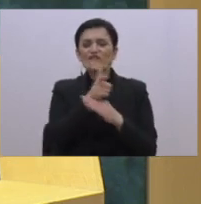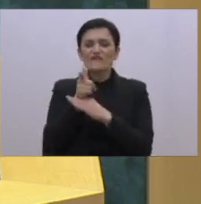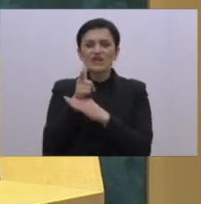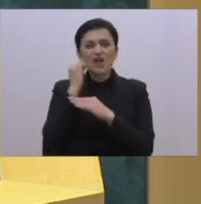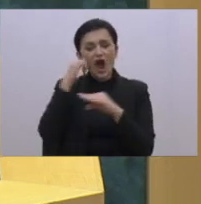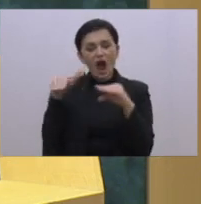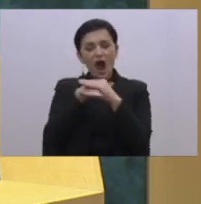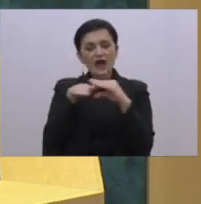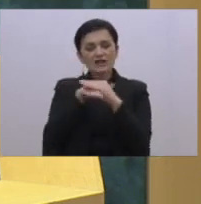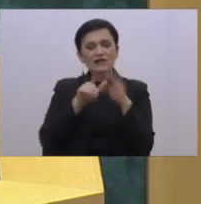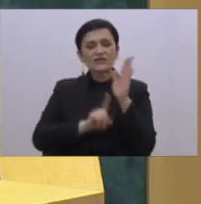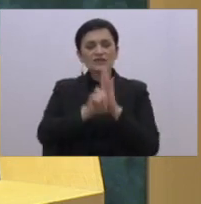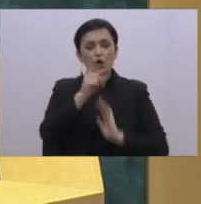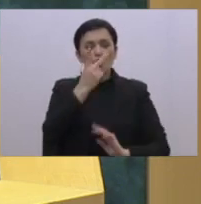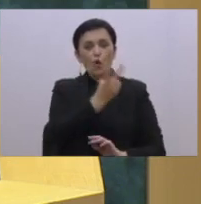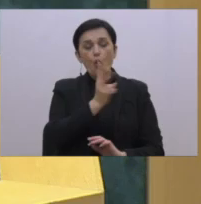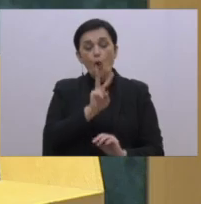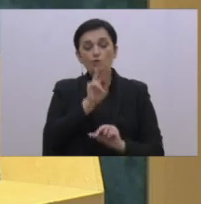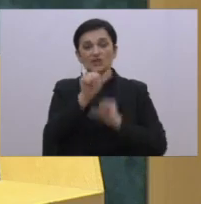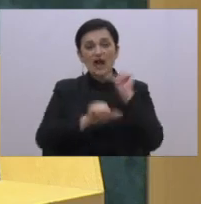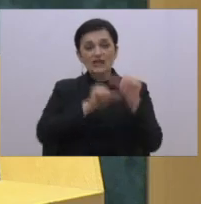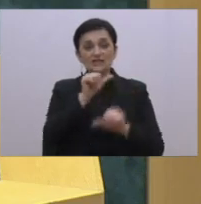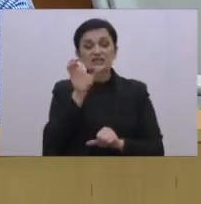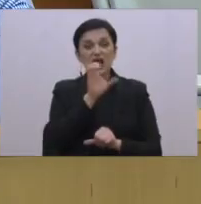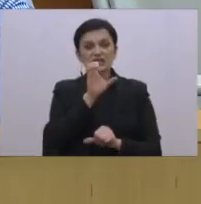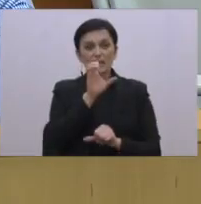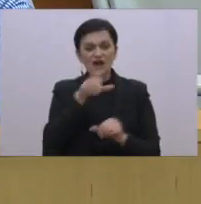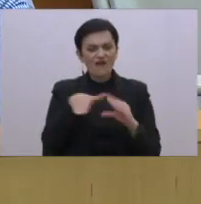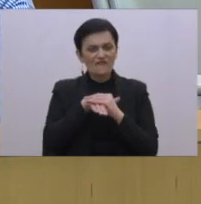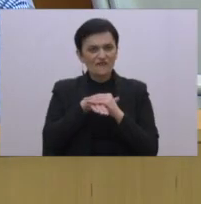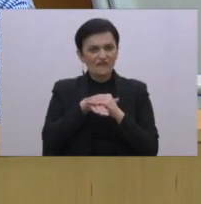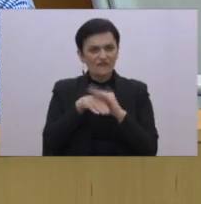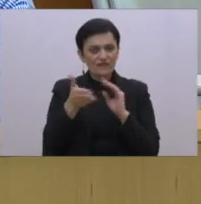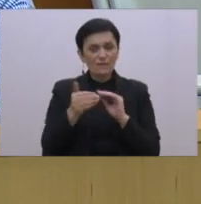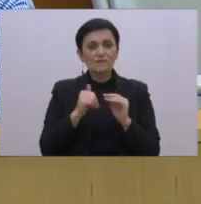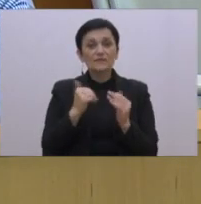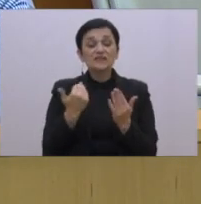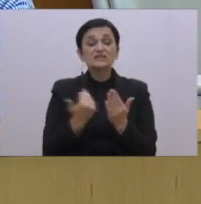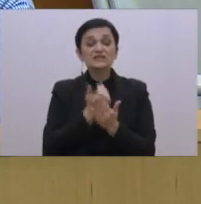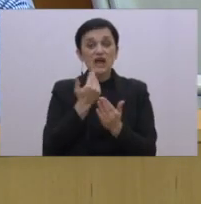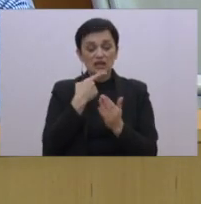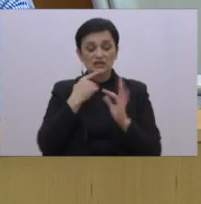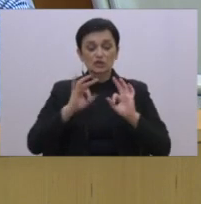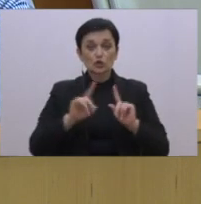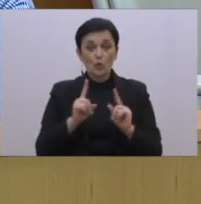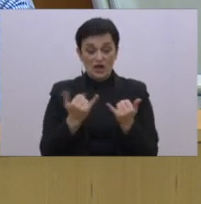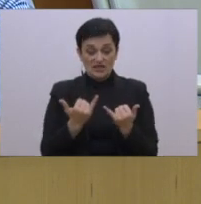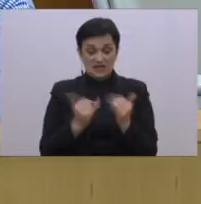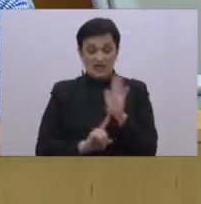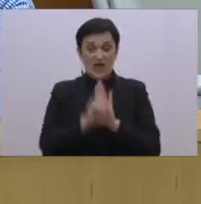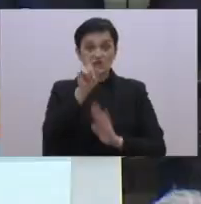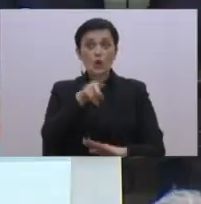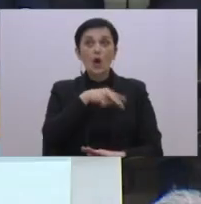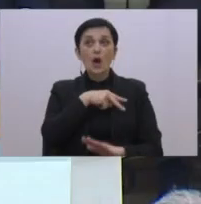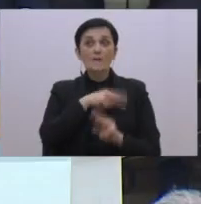არქივი, დაწყებული 2022 წლის სექტემბრიდან. სიახლის სახით გეტყვით, რომ დღეიდან